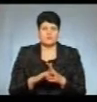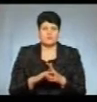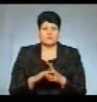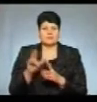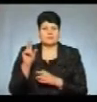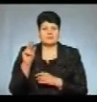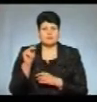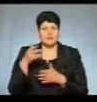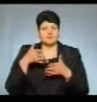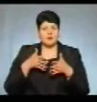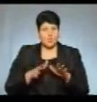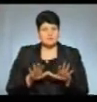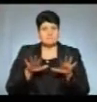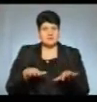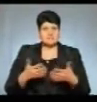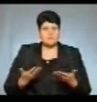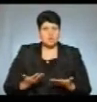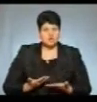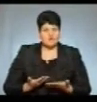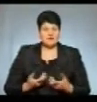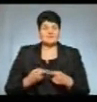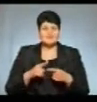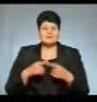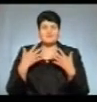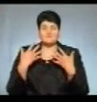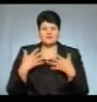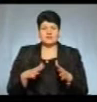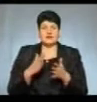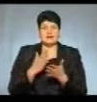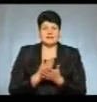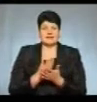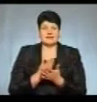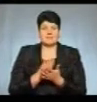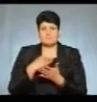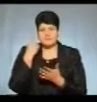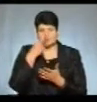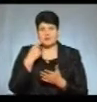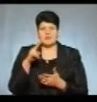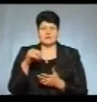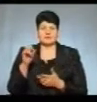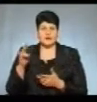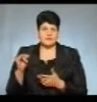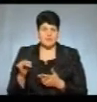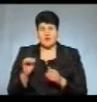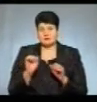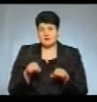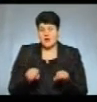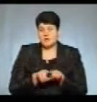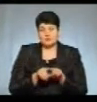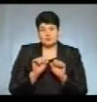дата народження, місце проживання, це вже є персональні дані. Але також може бути,